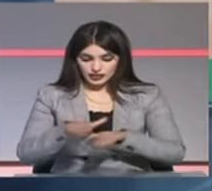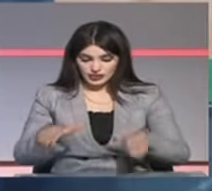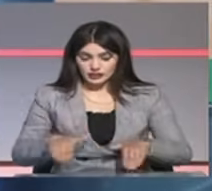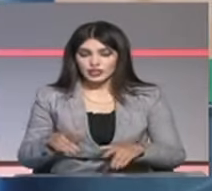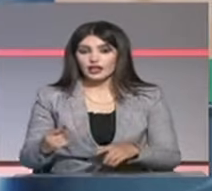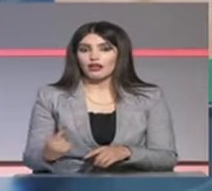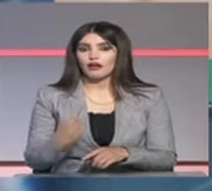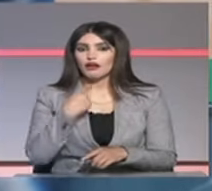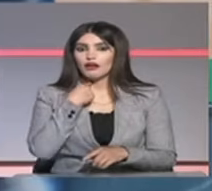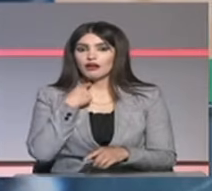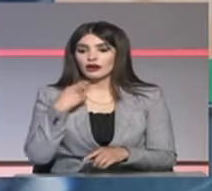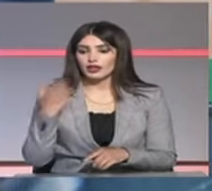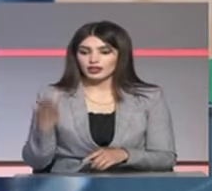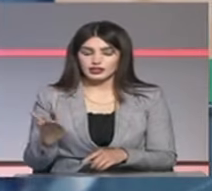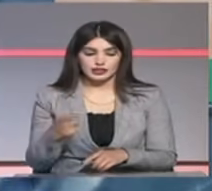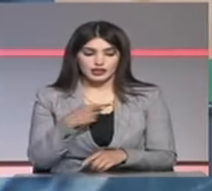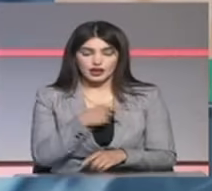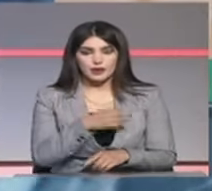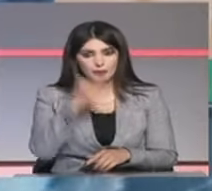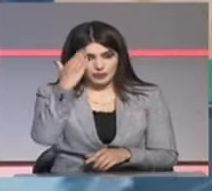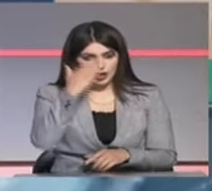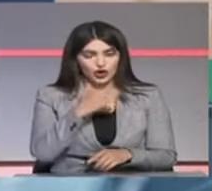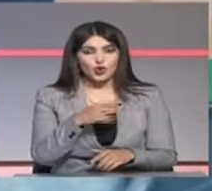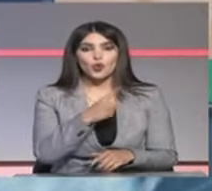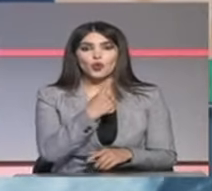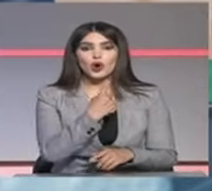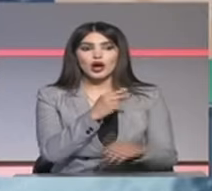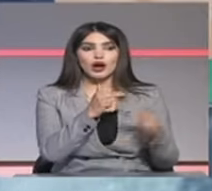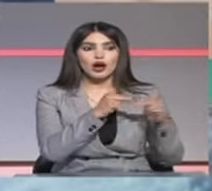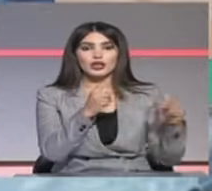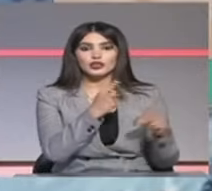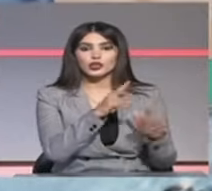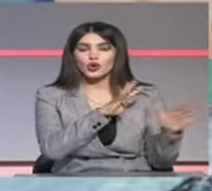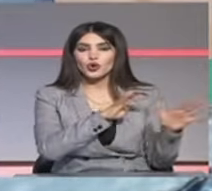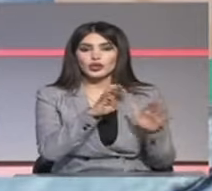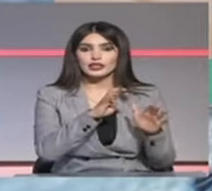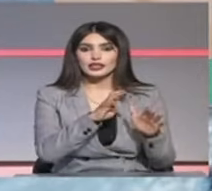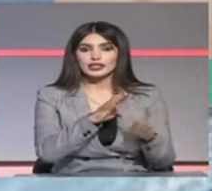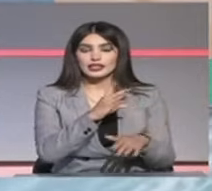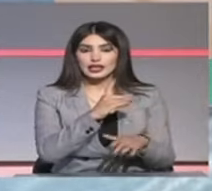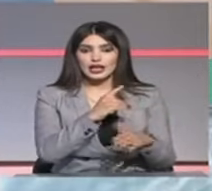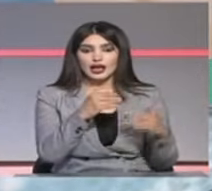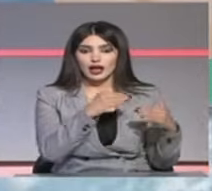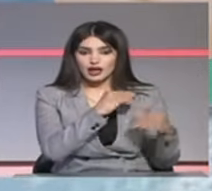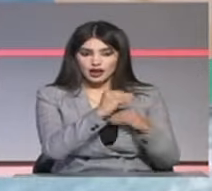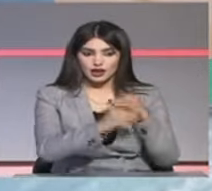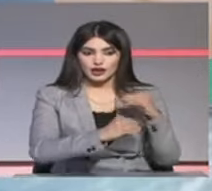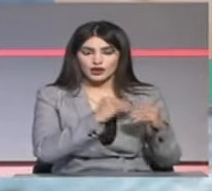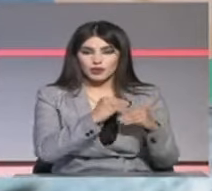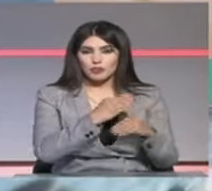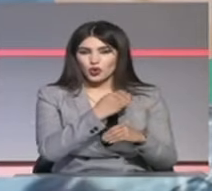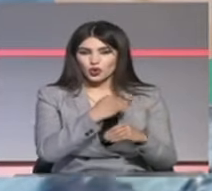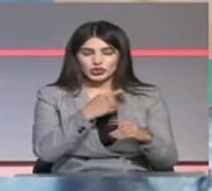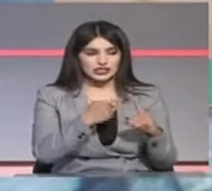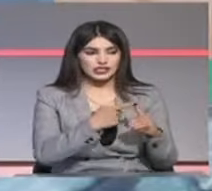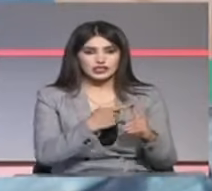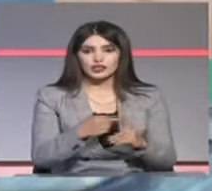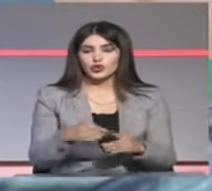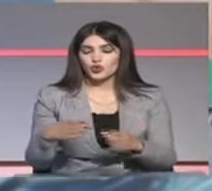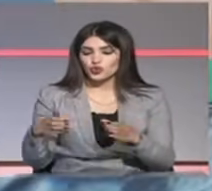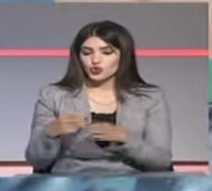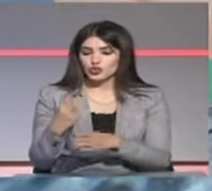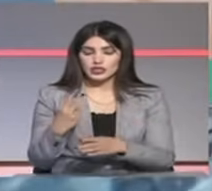هزيمتها منذ قليل امام المصنف احاديه وتسعين عالم يانكوفيتش من منتنيغرو بمجموعتين دون